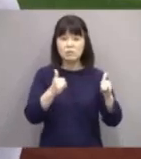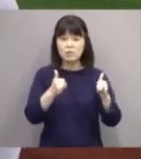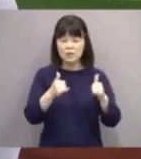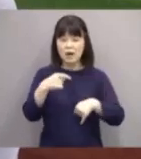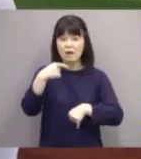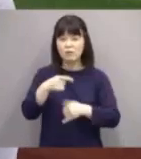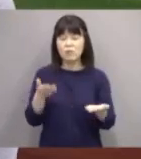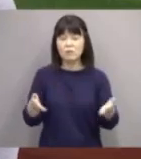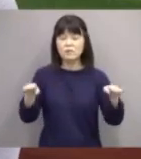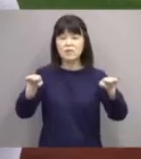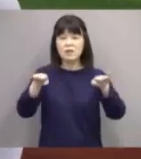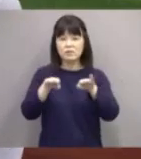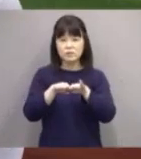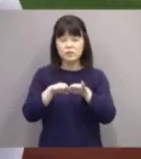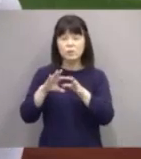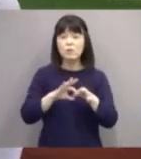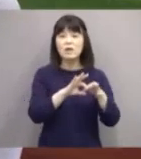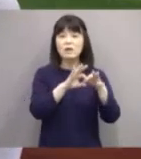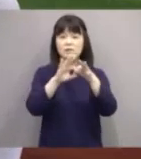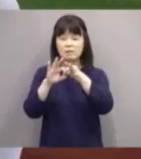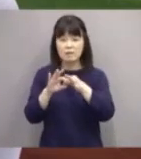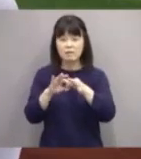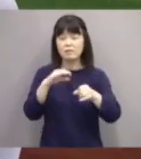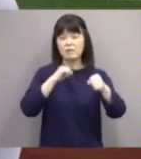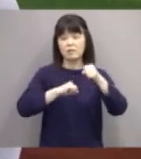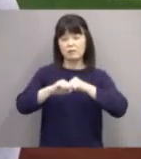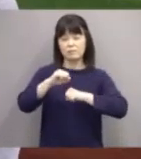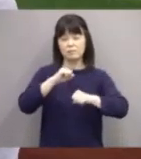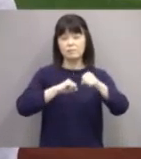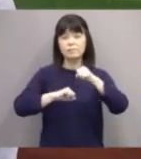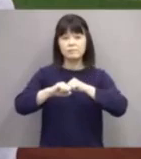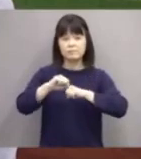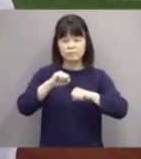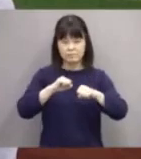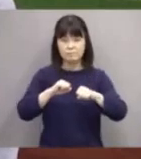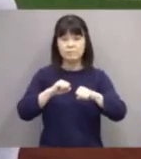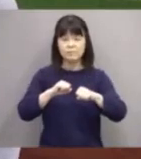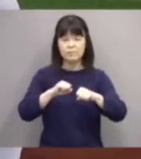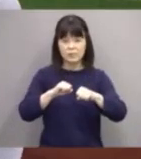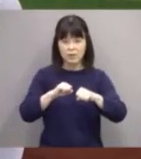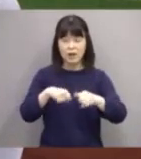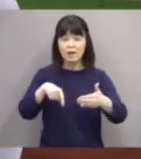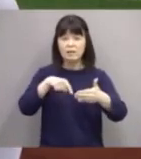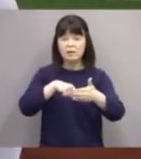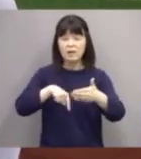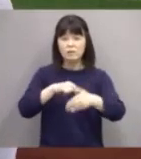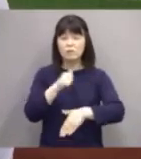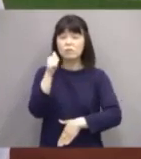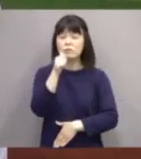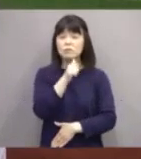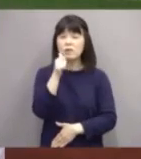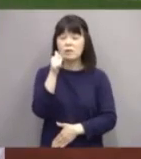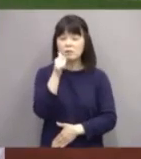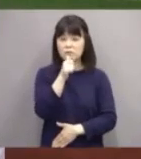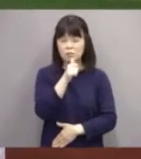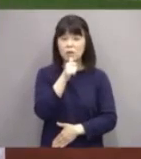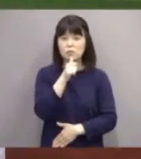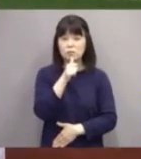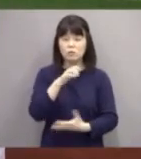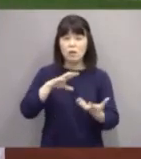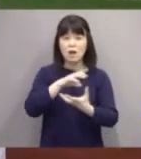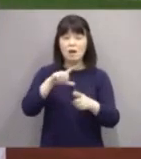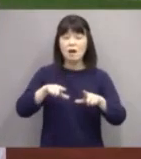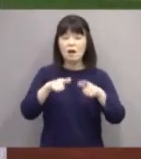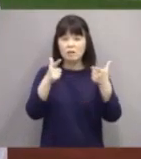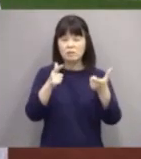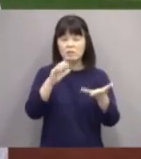設などと連携した活動を行っています。取り組みの一部を紹介いたします。まず荒木幼